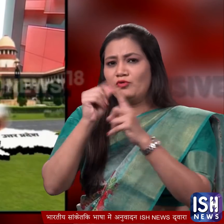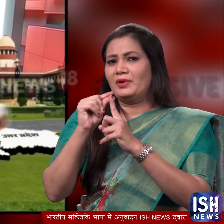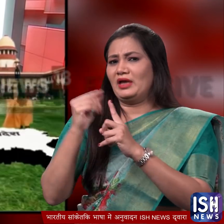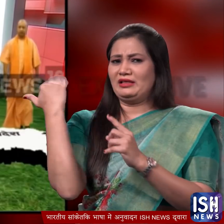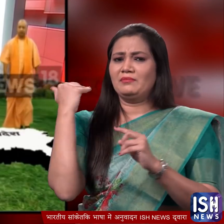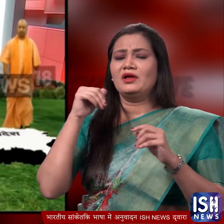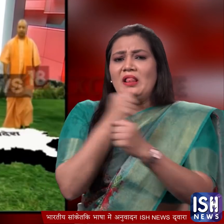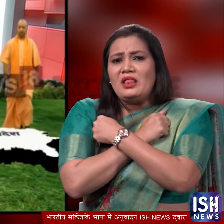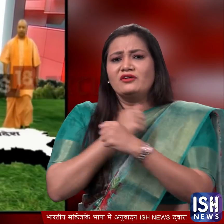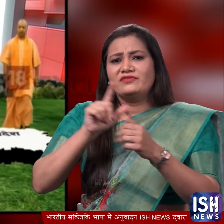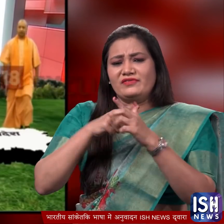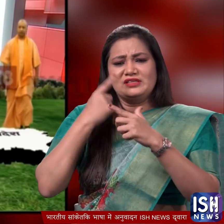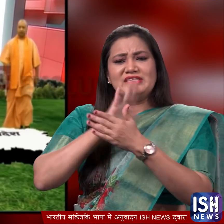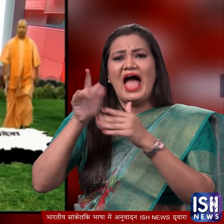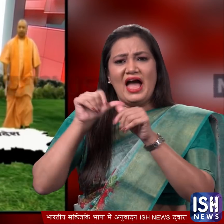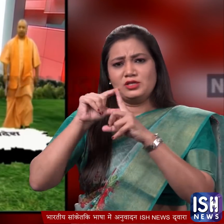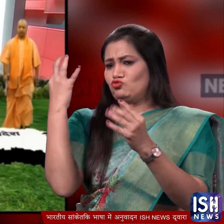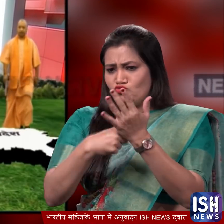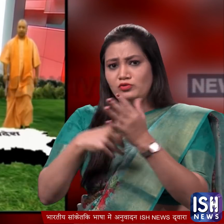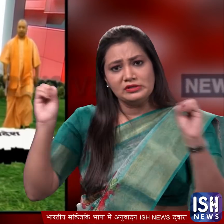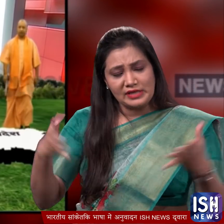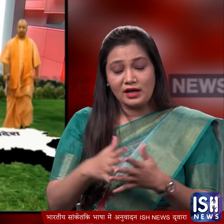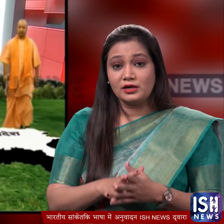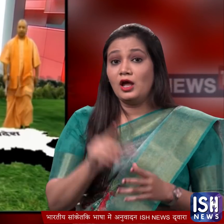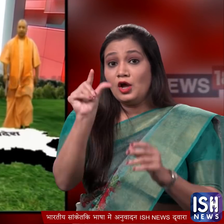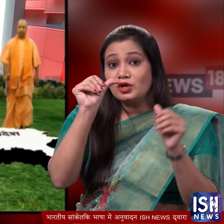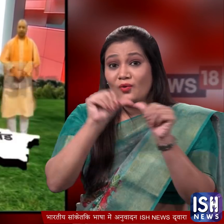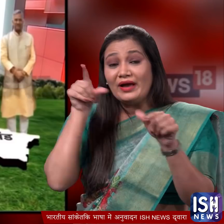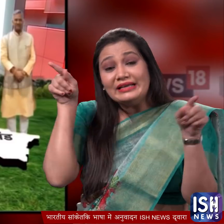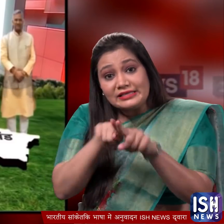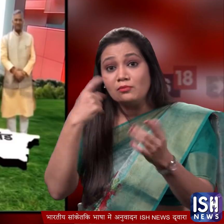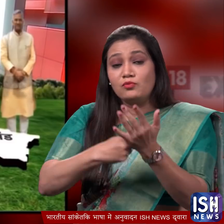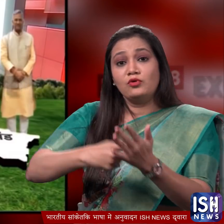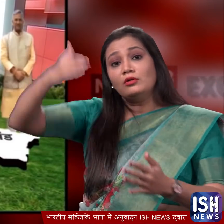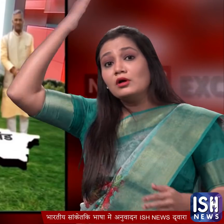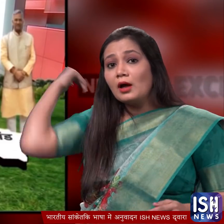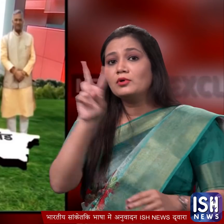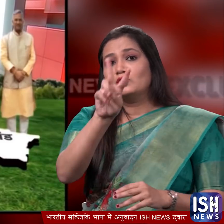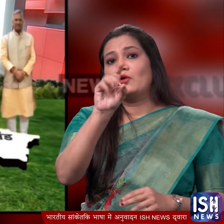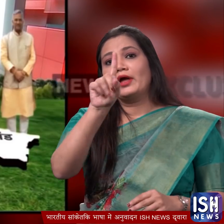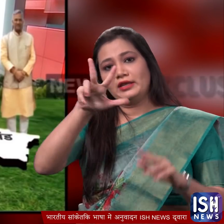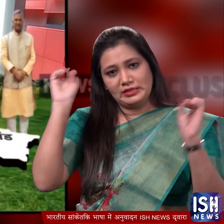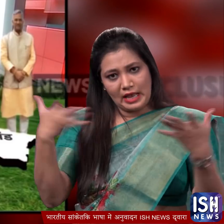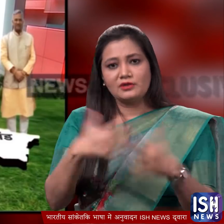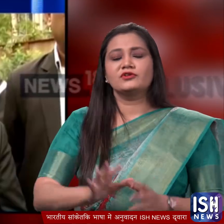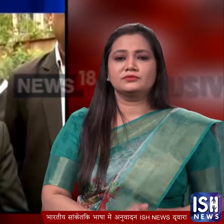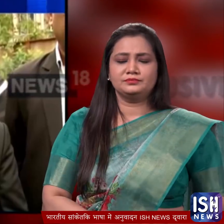यूपी सरकार हाल ही में लव जिहाद के खिलाफ एक अध्यादेश लाई है, जबकि उत्तराखंड में यह कानून 2018 में बन चुका